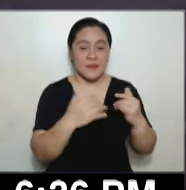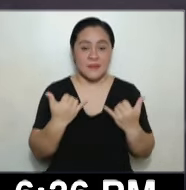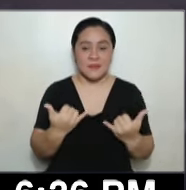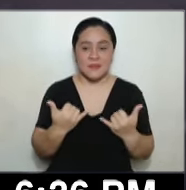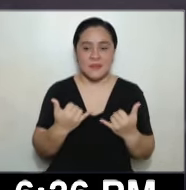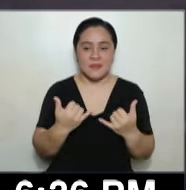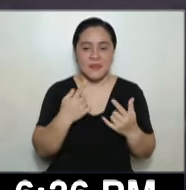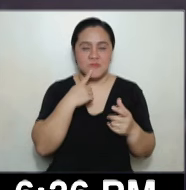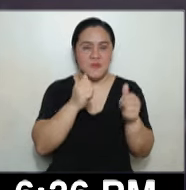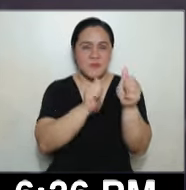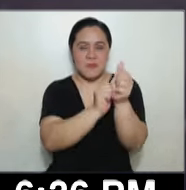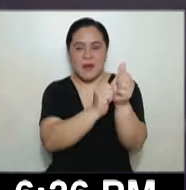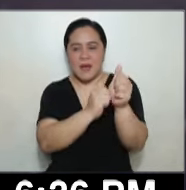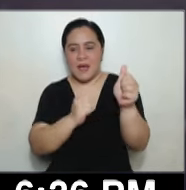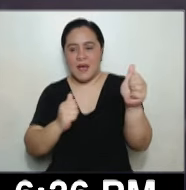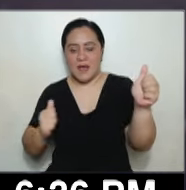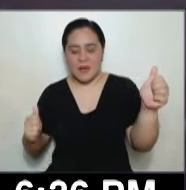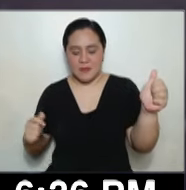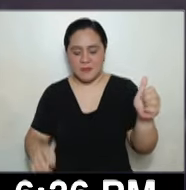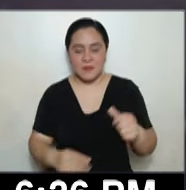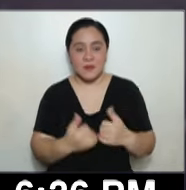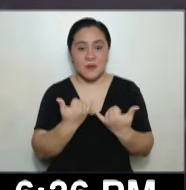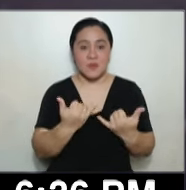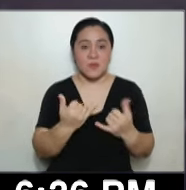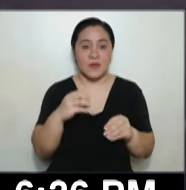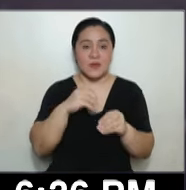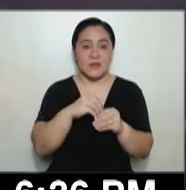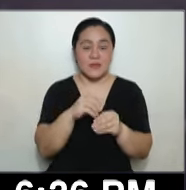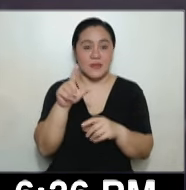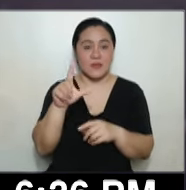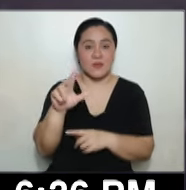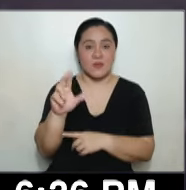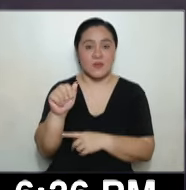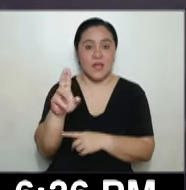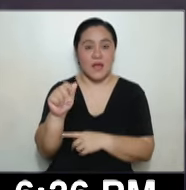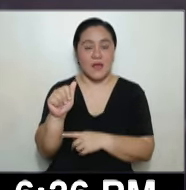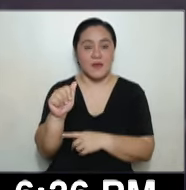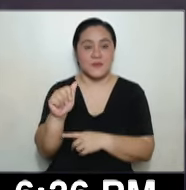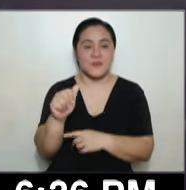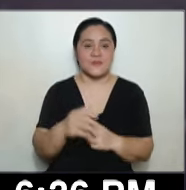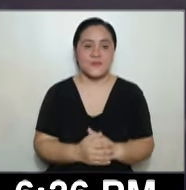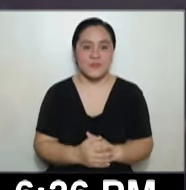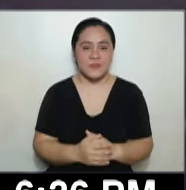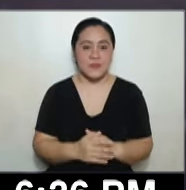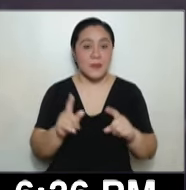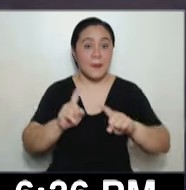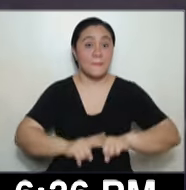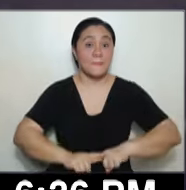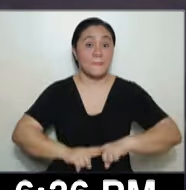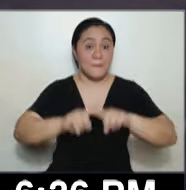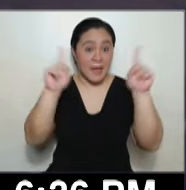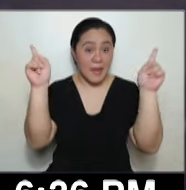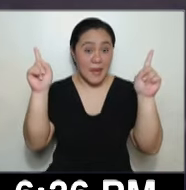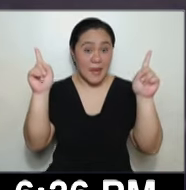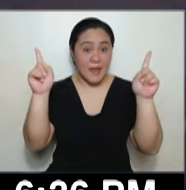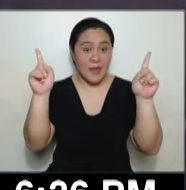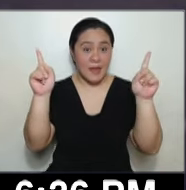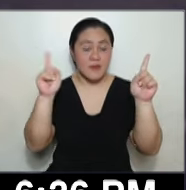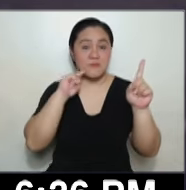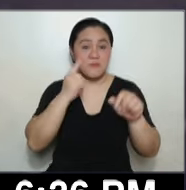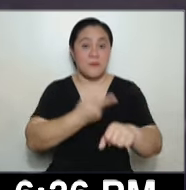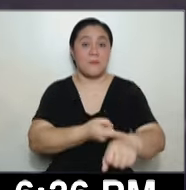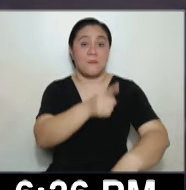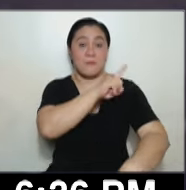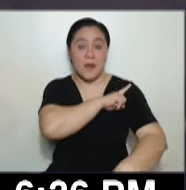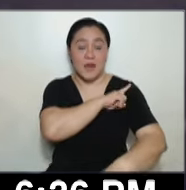malayo si Isko Moreno kay incumbent Mayor Lacuna. No? Pero siyempre, iba rin yung power of the